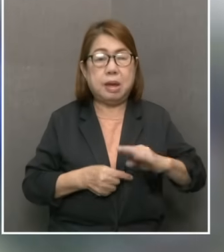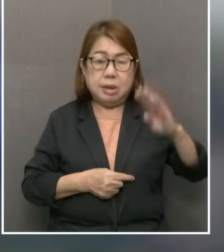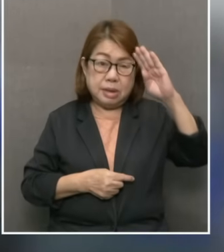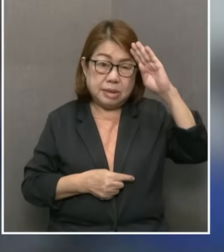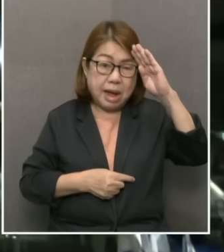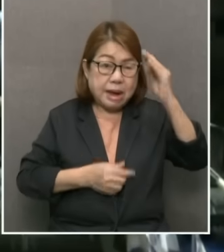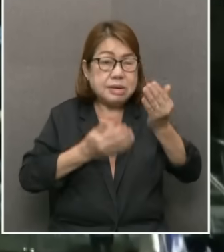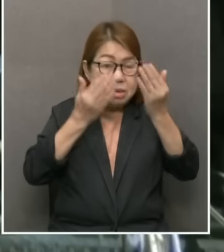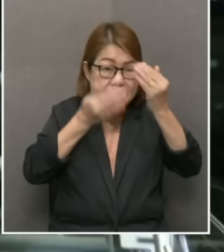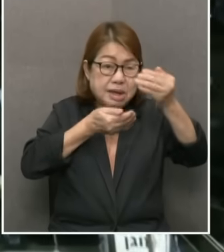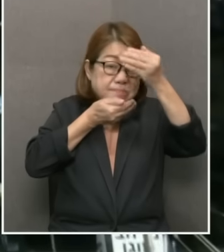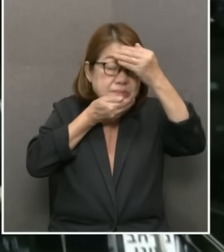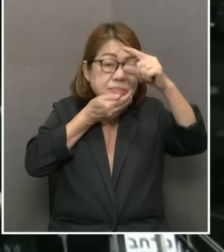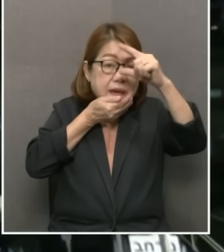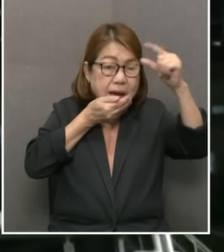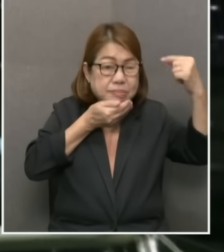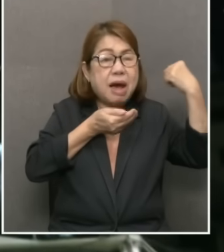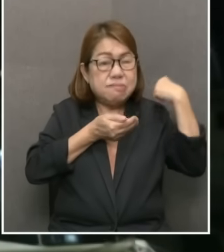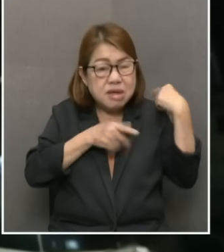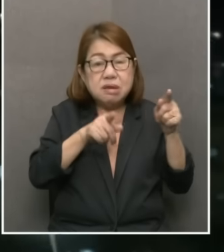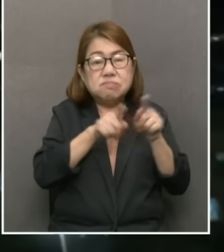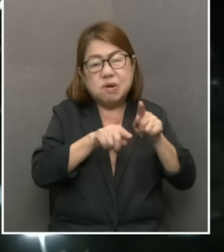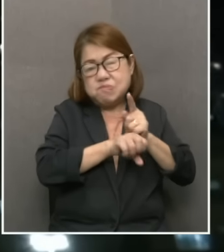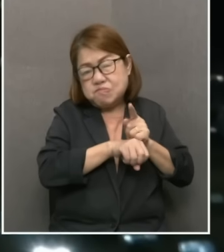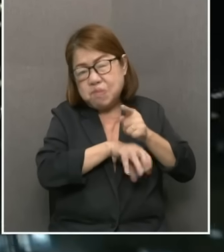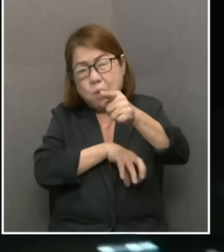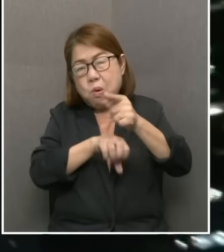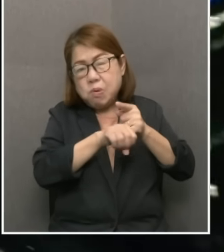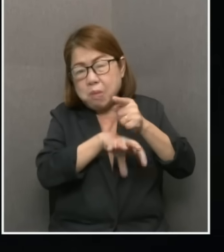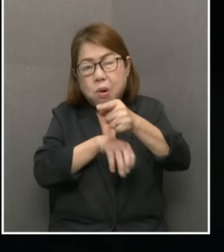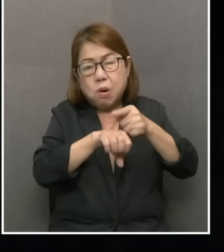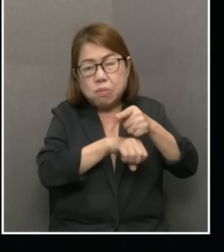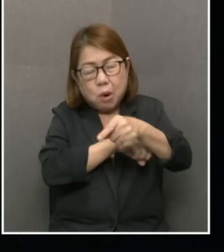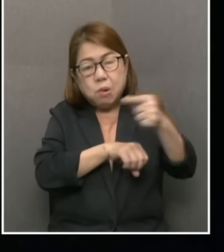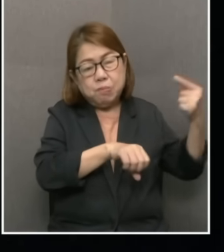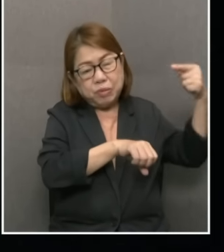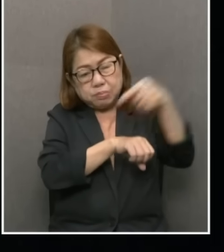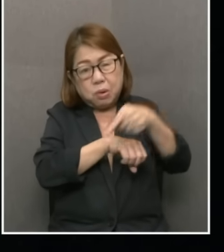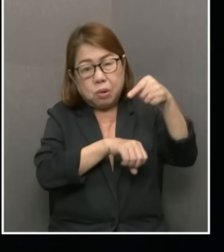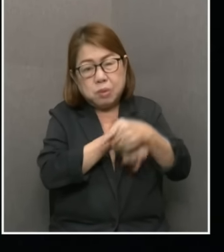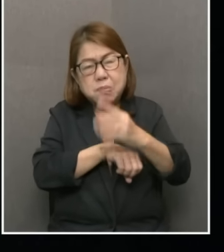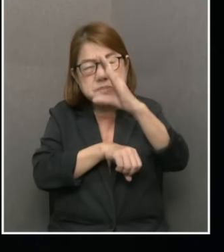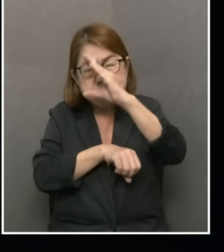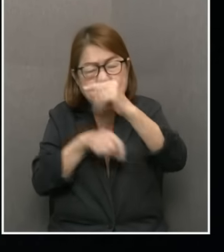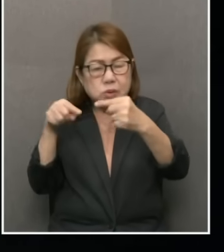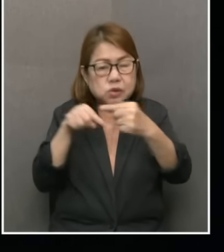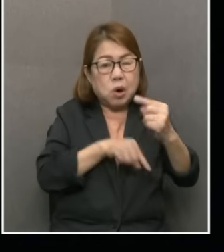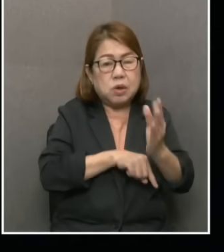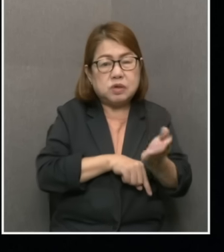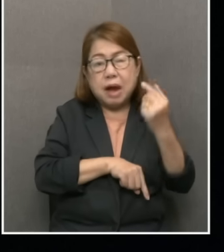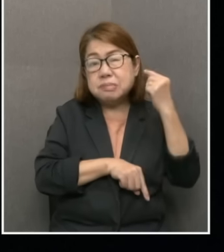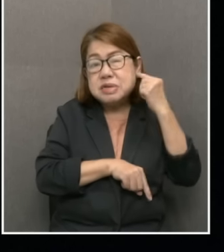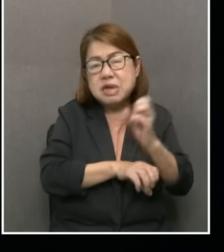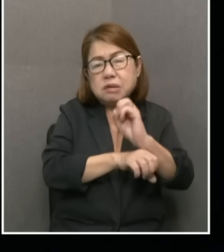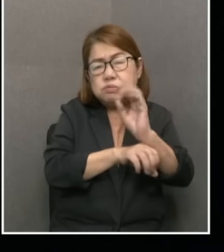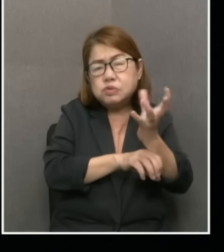จรวดหลายลูกโจมตีนครเทลอาวีฟของอิสราเอลเมื่อคืนนี้จนถึงเช้าวันนี้เนี่ยค่ำคืนก็จะมีเสียงหว